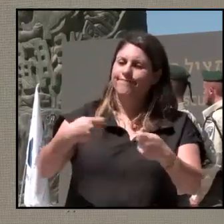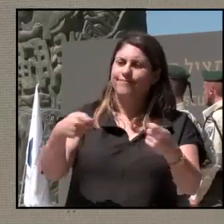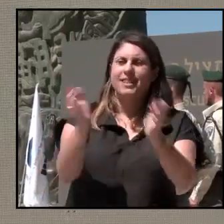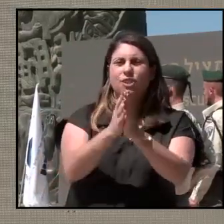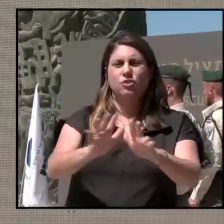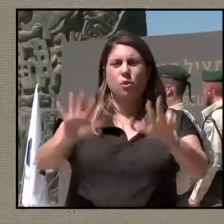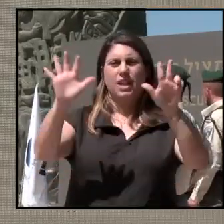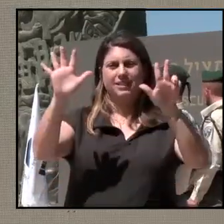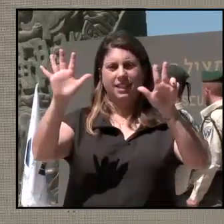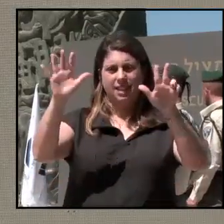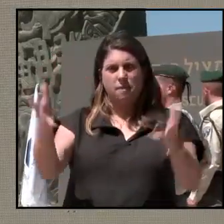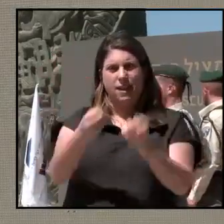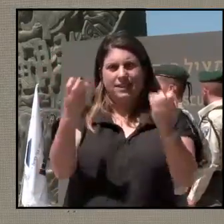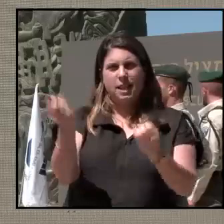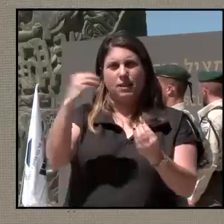ל-18 מצילים נוספים.